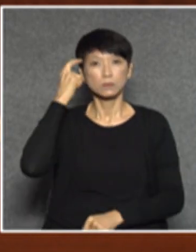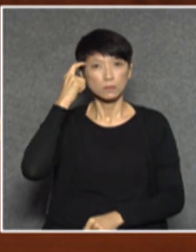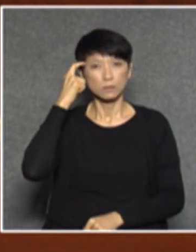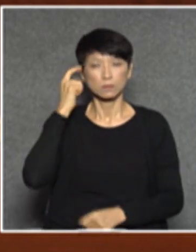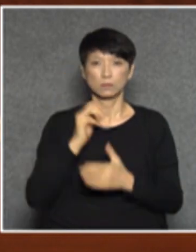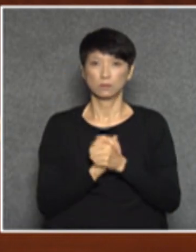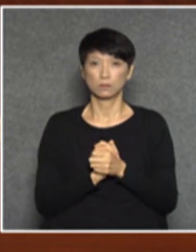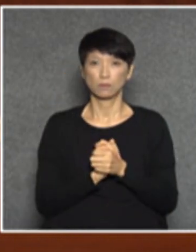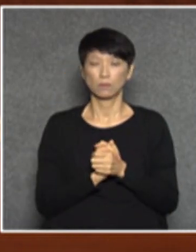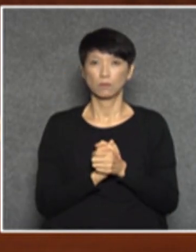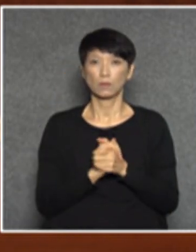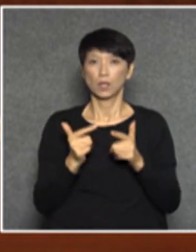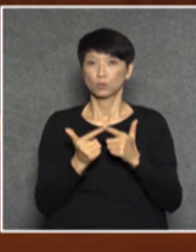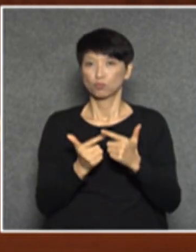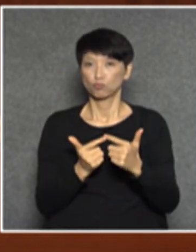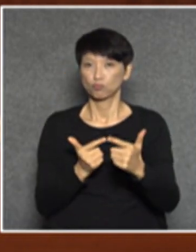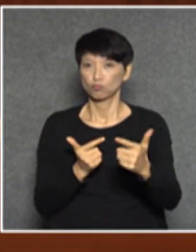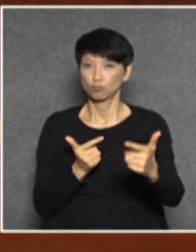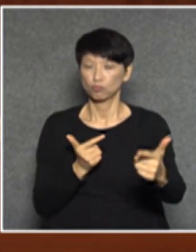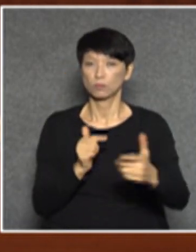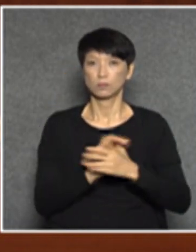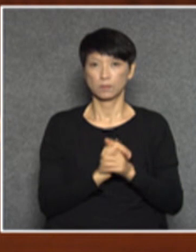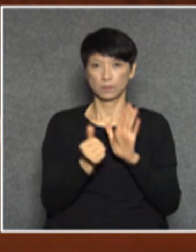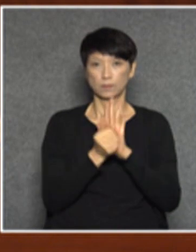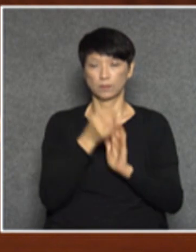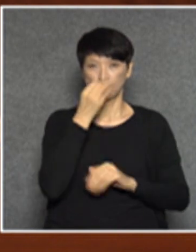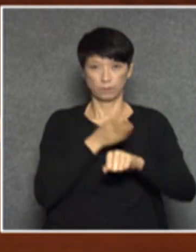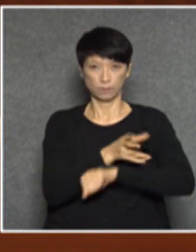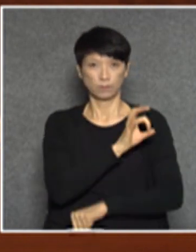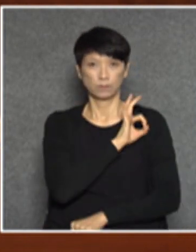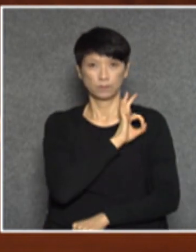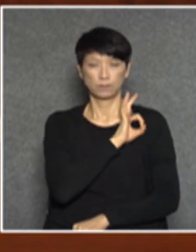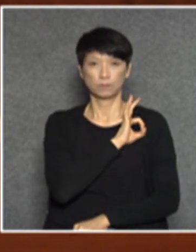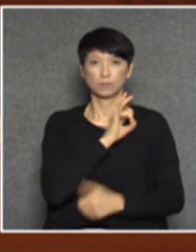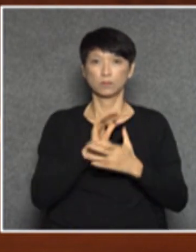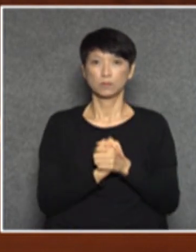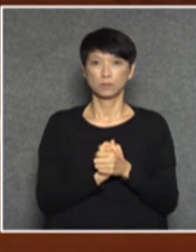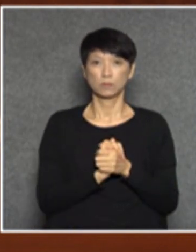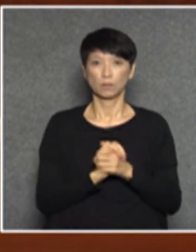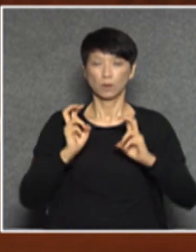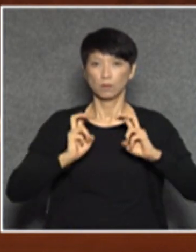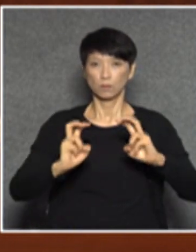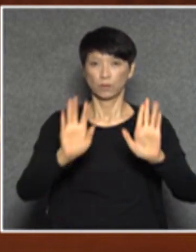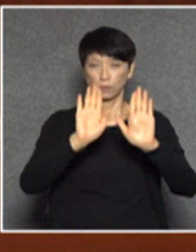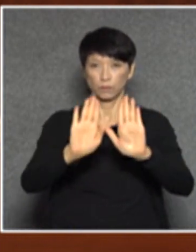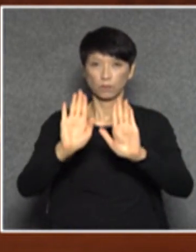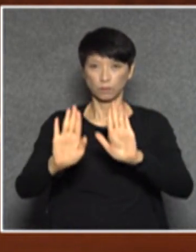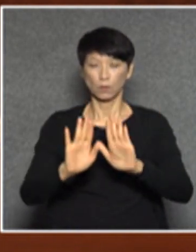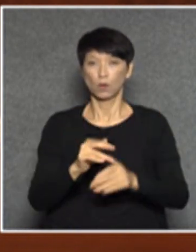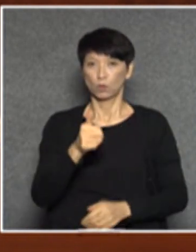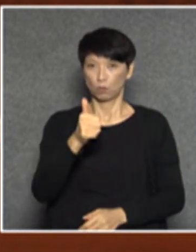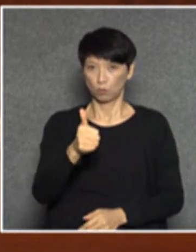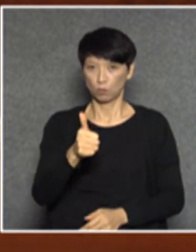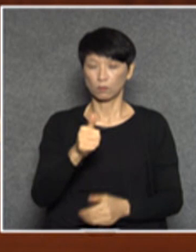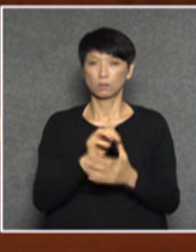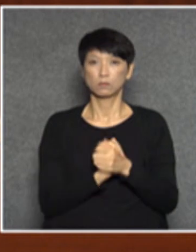要長遠持續地為香港社會提供好的鐵路服務的話呢，有一定